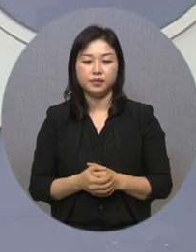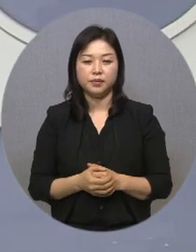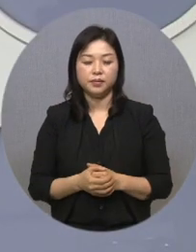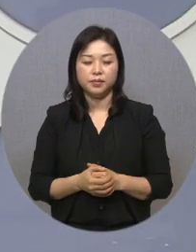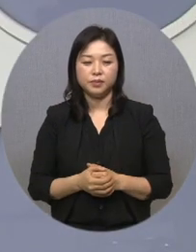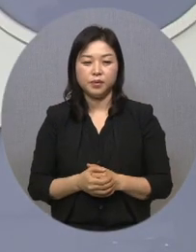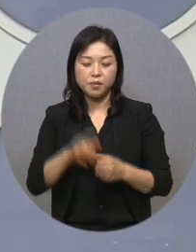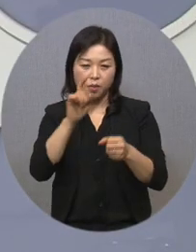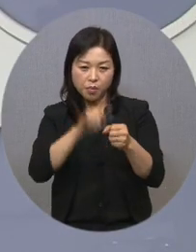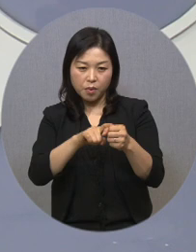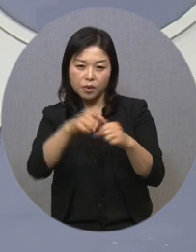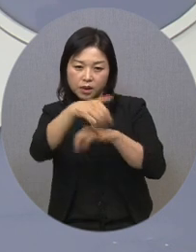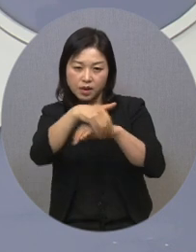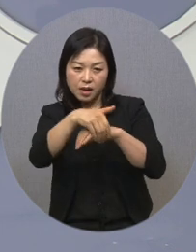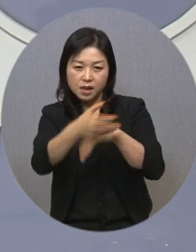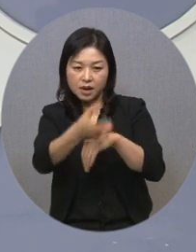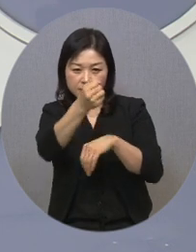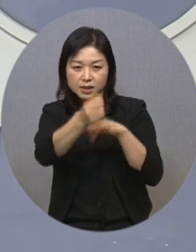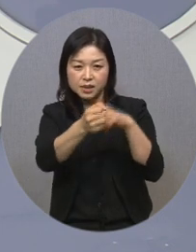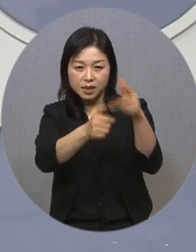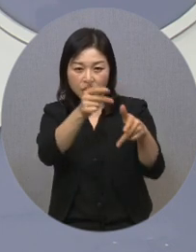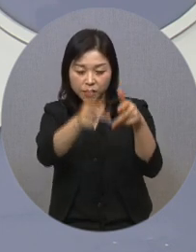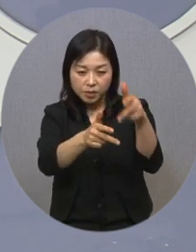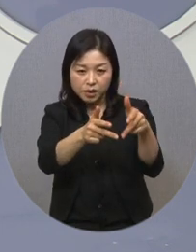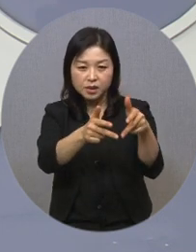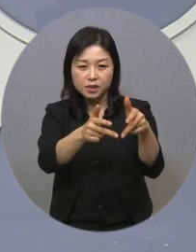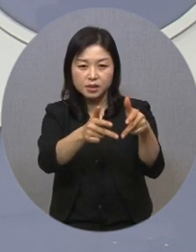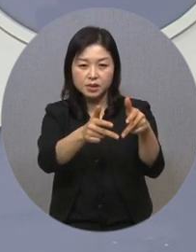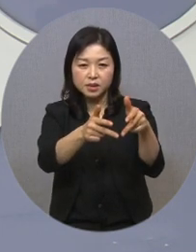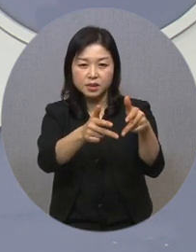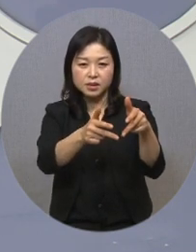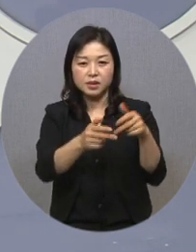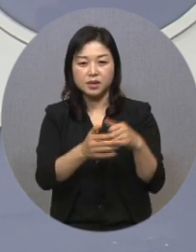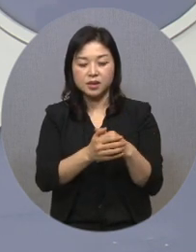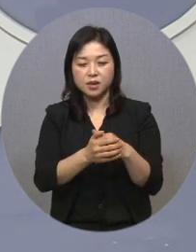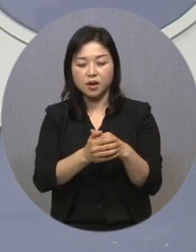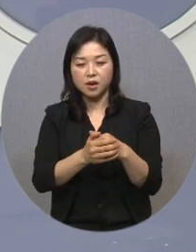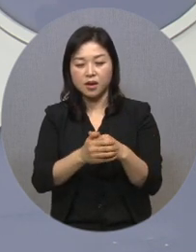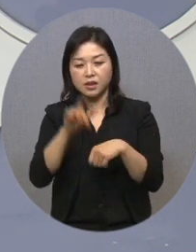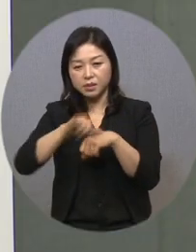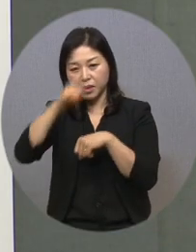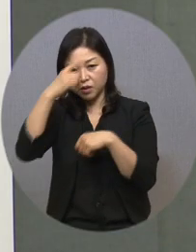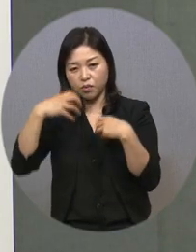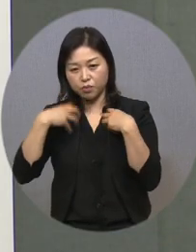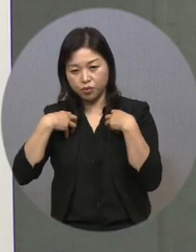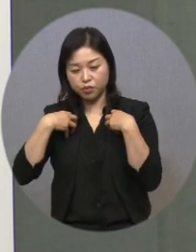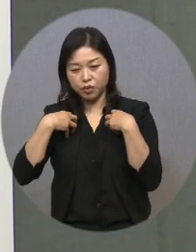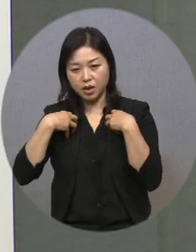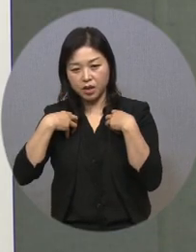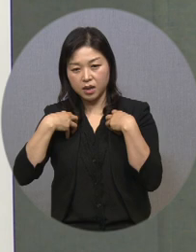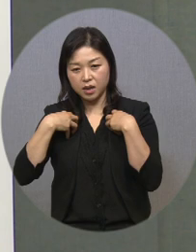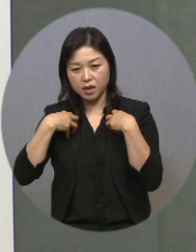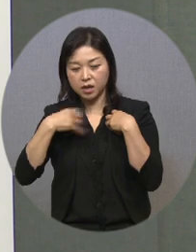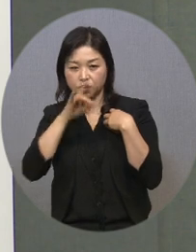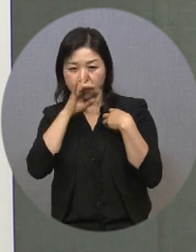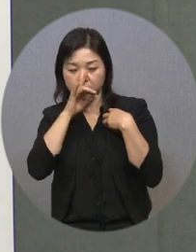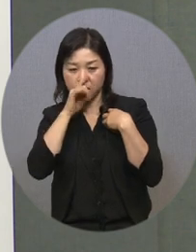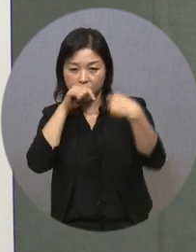전략적인 사업들을 직접 지자체가 중앙과 협의를 하면서